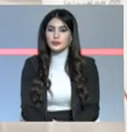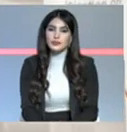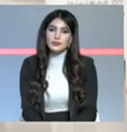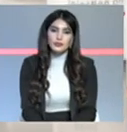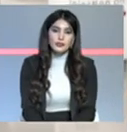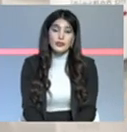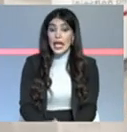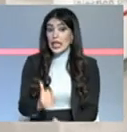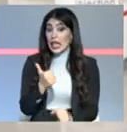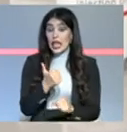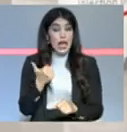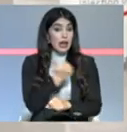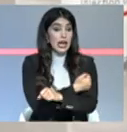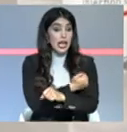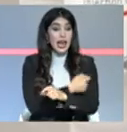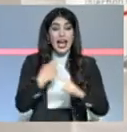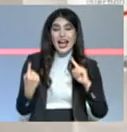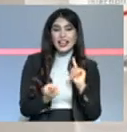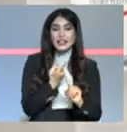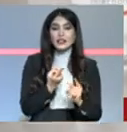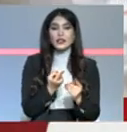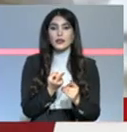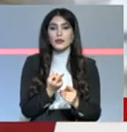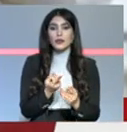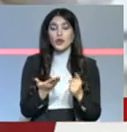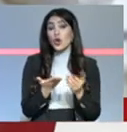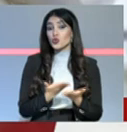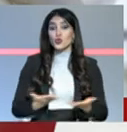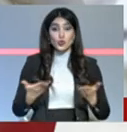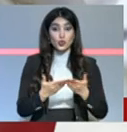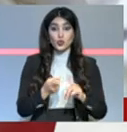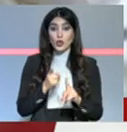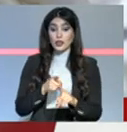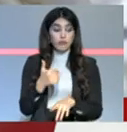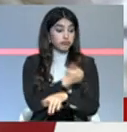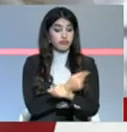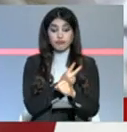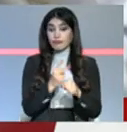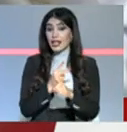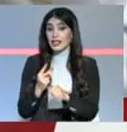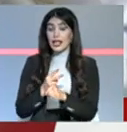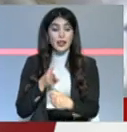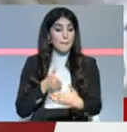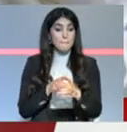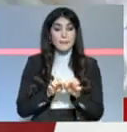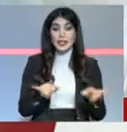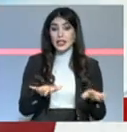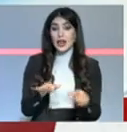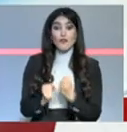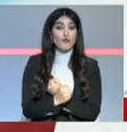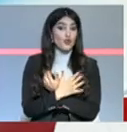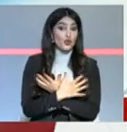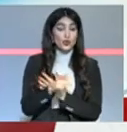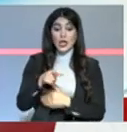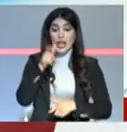اللقاحات من اكثر الوسائل ال في مكافحه الامراض المعديه واتمنا مخاطرها كما توقف انتشارها هذا ما يؤكد